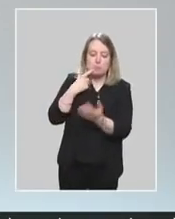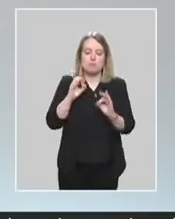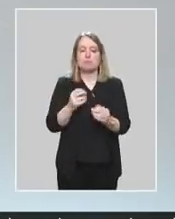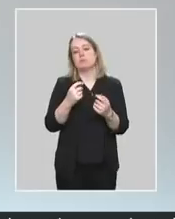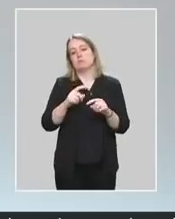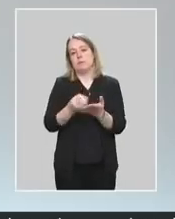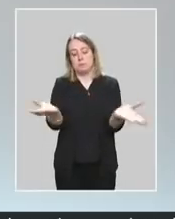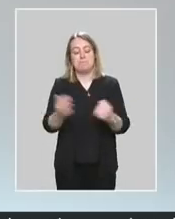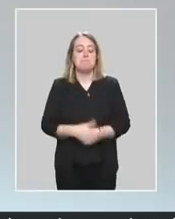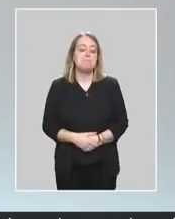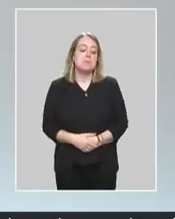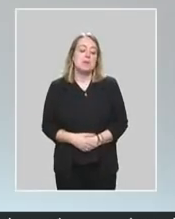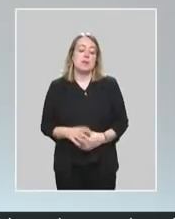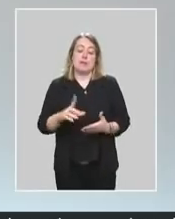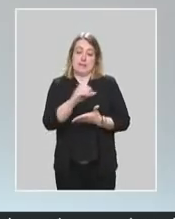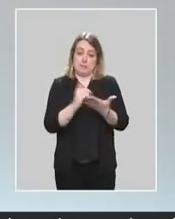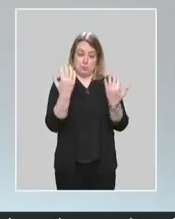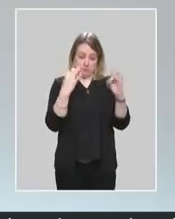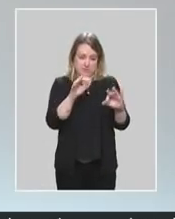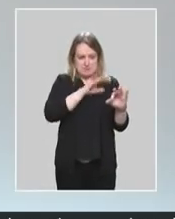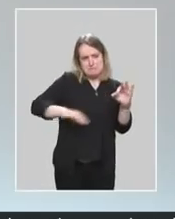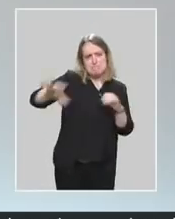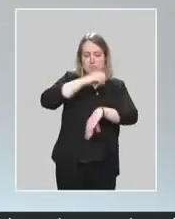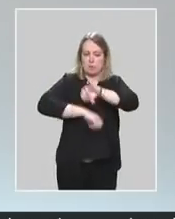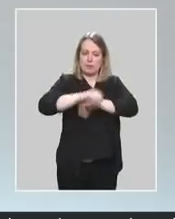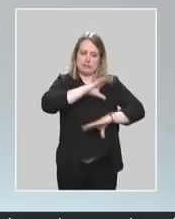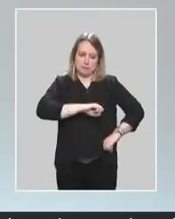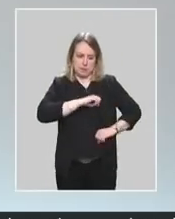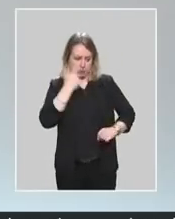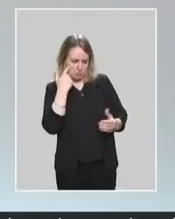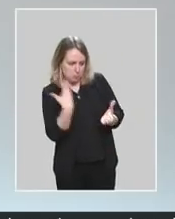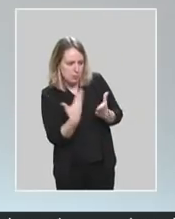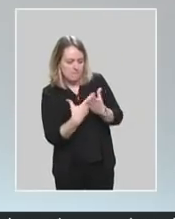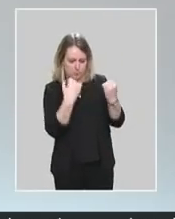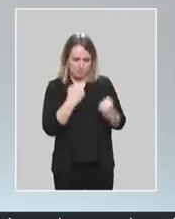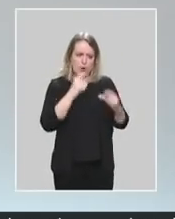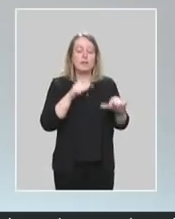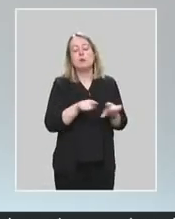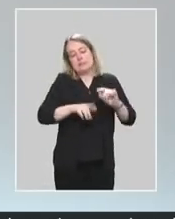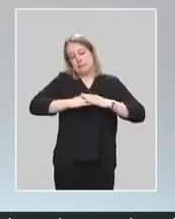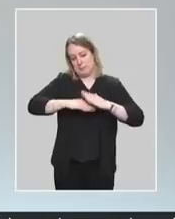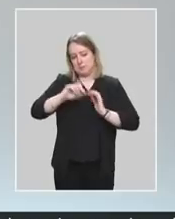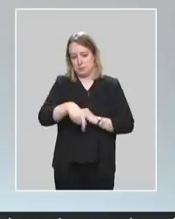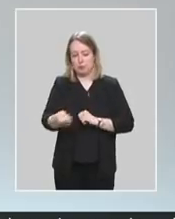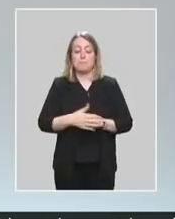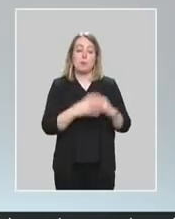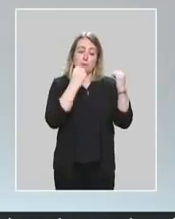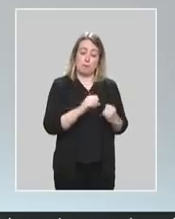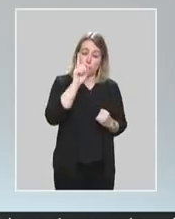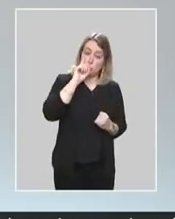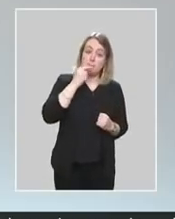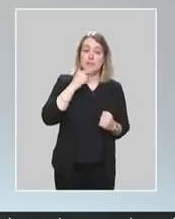l'expérimentation dans 10 départements est très instructive, à la fois par les forces et par les limites que cela montre. Les forces parce qu'en effet, ça permet d'éviter de fermer des